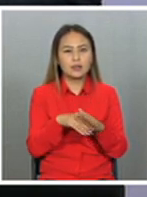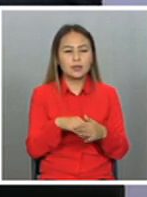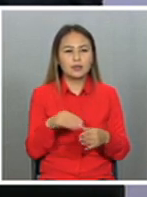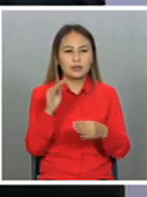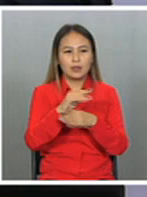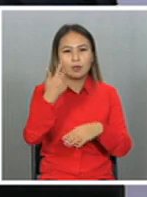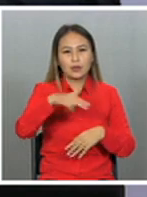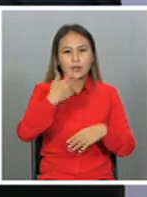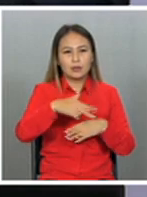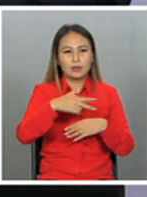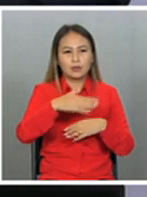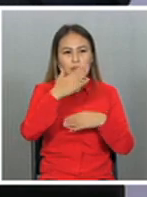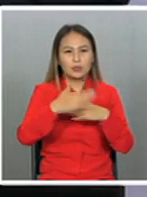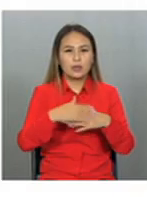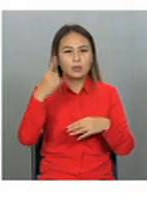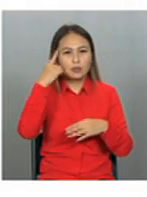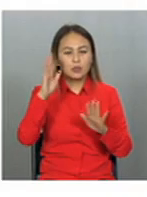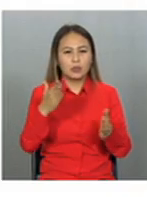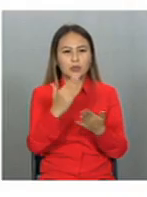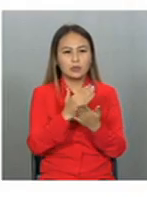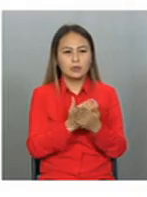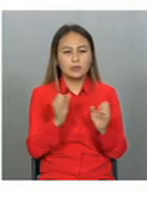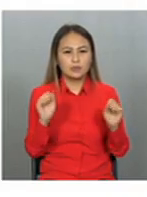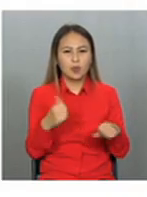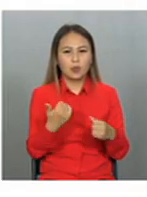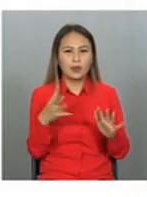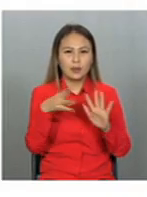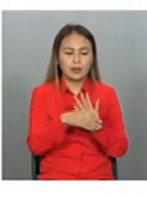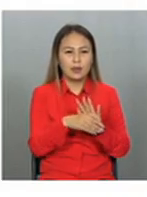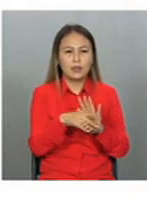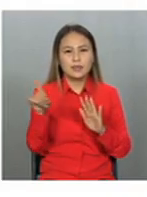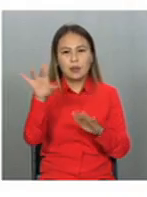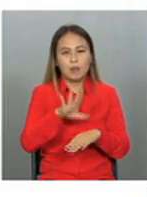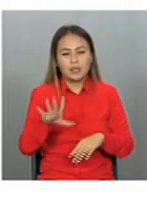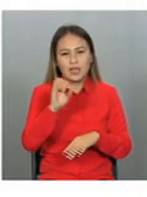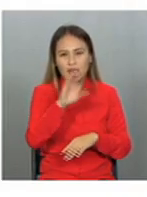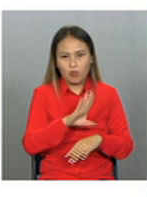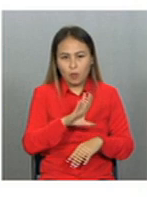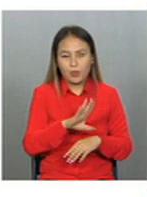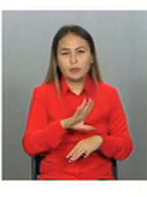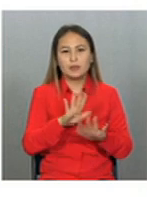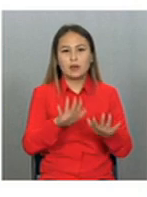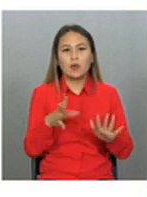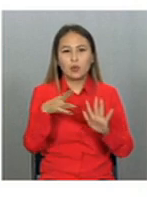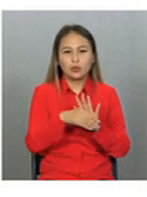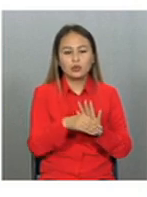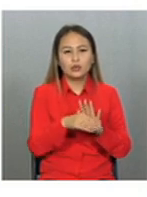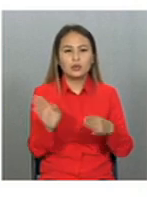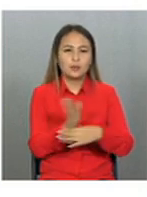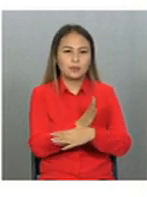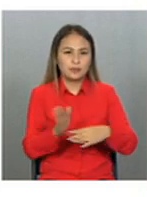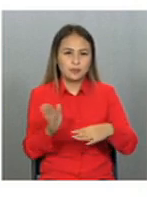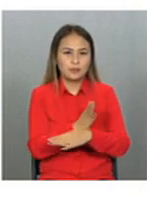30-ға жетіп артылады деп айтуымызға болады. Олардың қатарында Батыс Еуропаның нарықтық экономикаға көшкен алғашқы